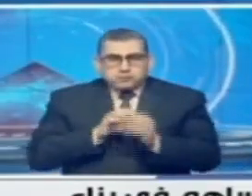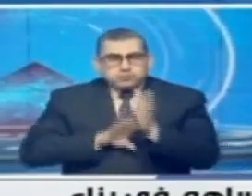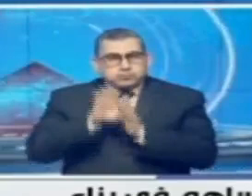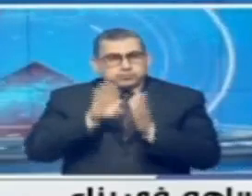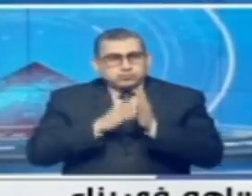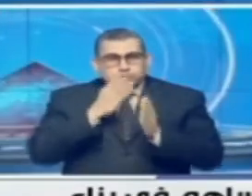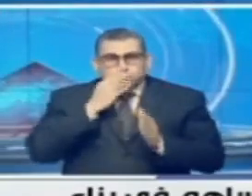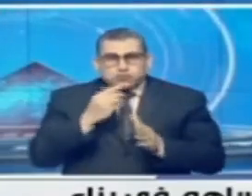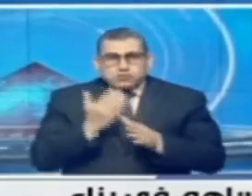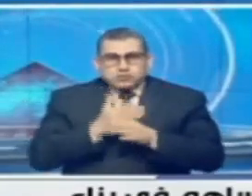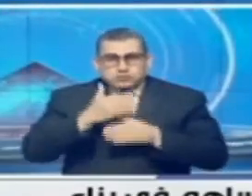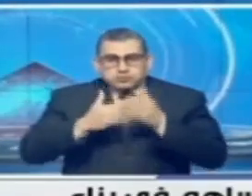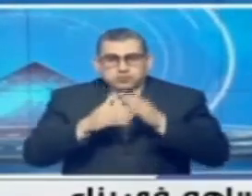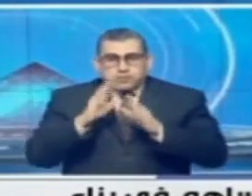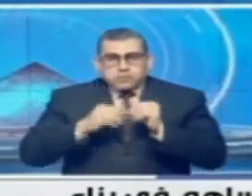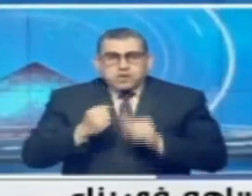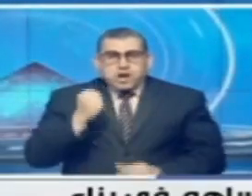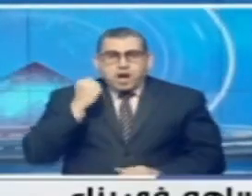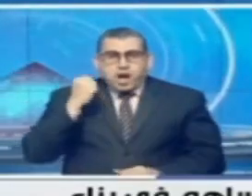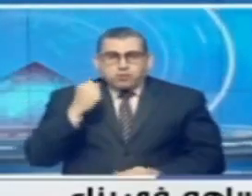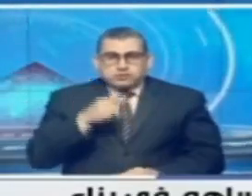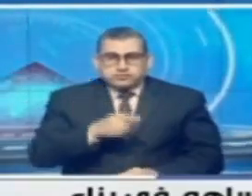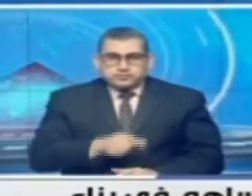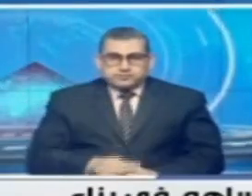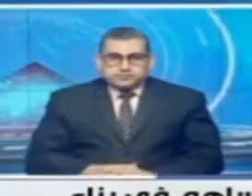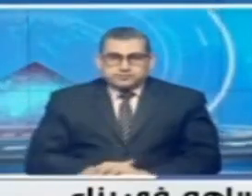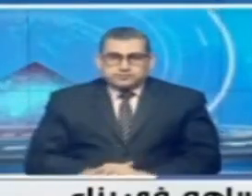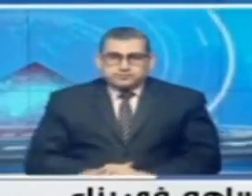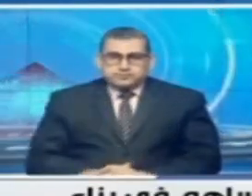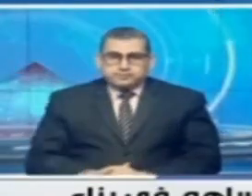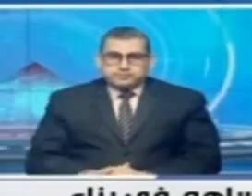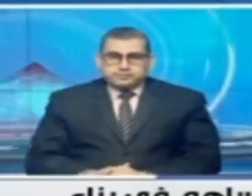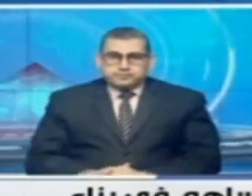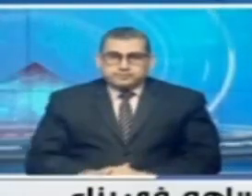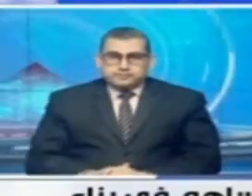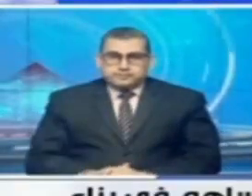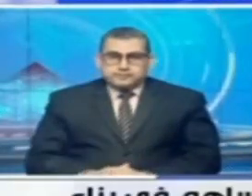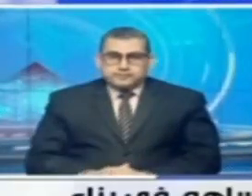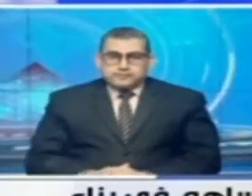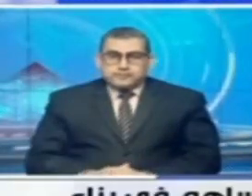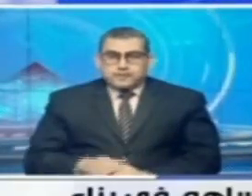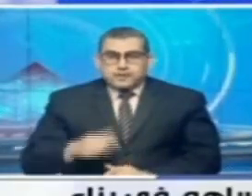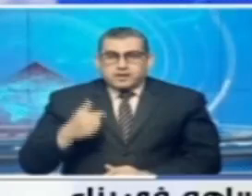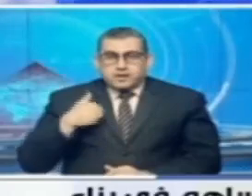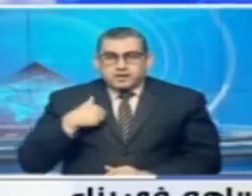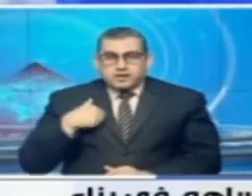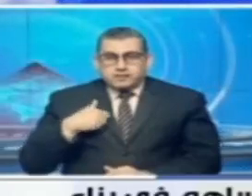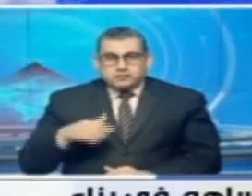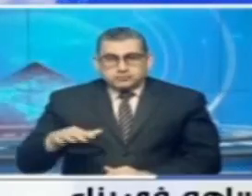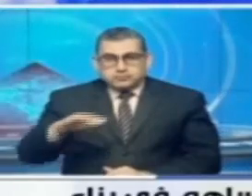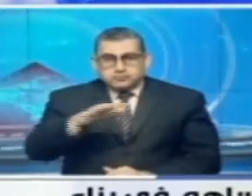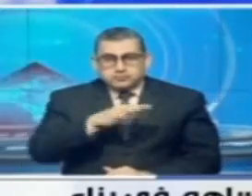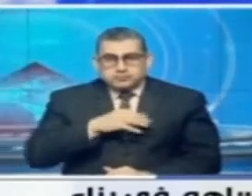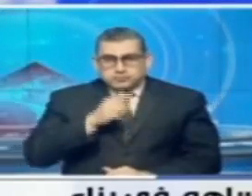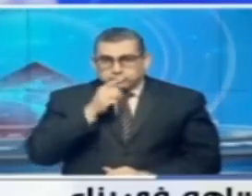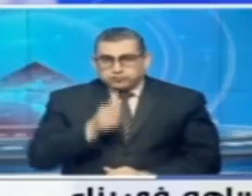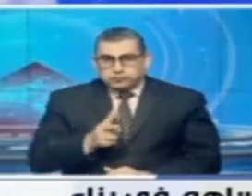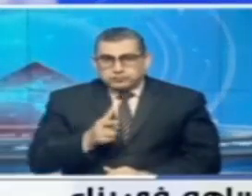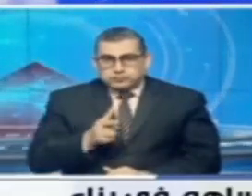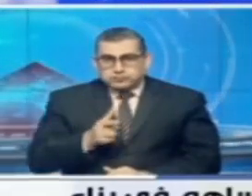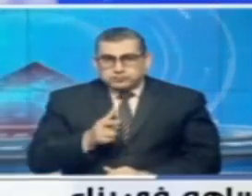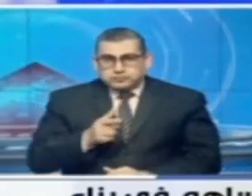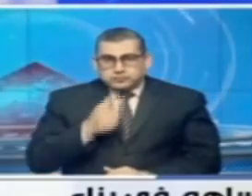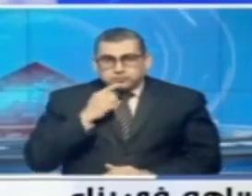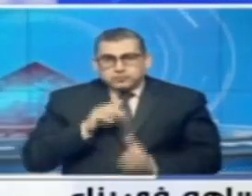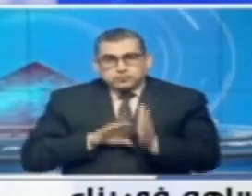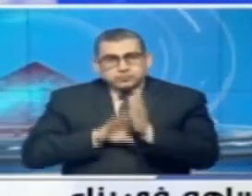الإنجاز الذي تمثل في بناء مصر القوية. احنا صحيح الإنجاز